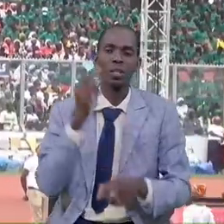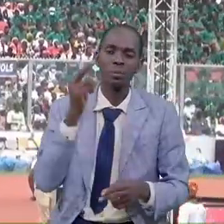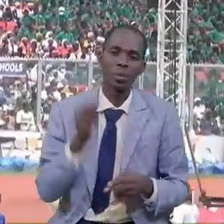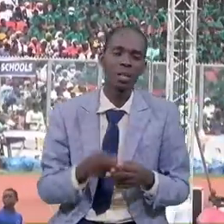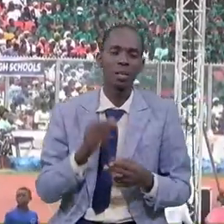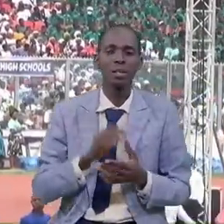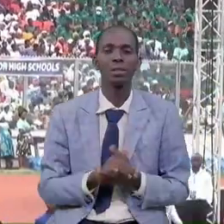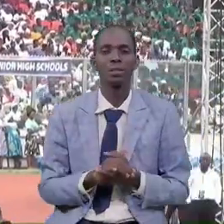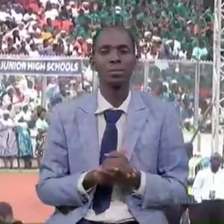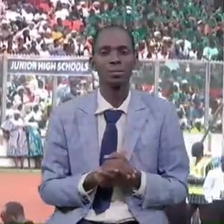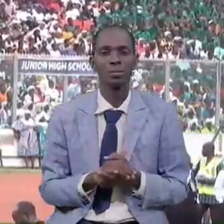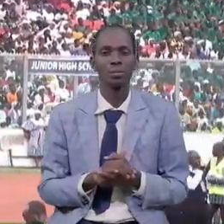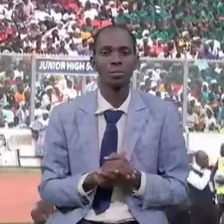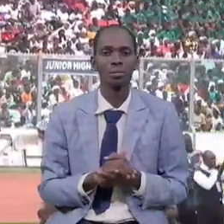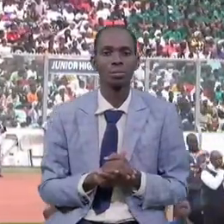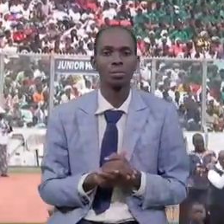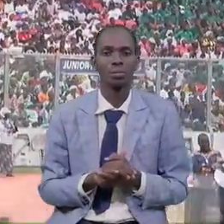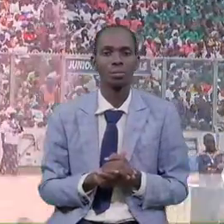Amen. Il